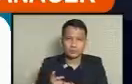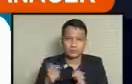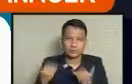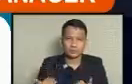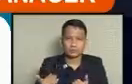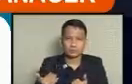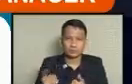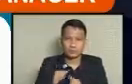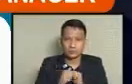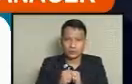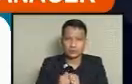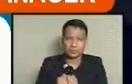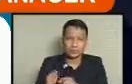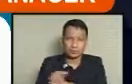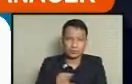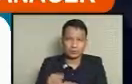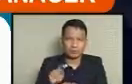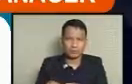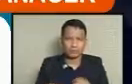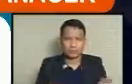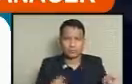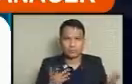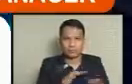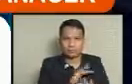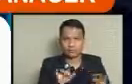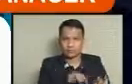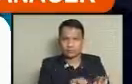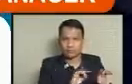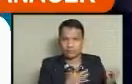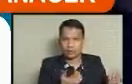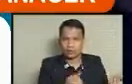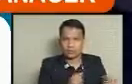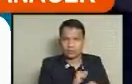at the same time, kasama dapat training, iba sa kanila, walang ganun.